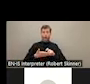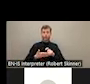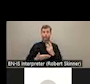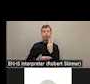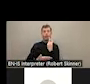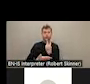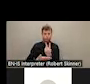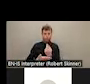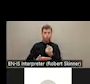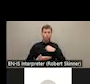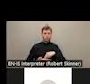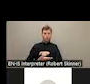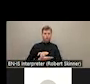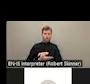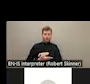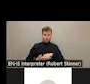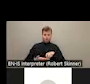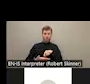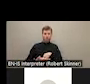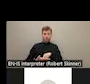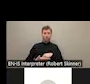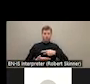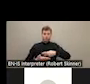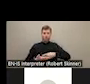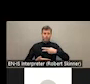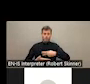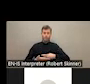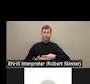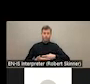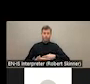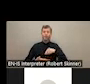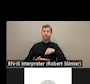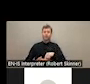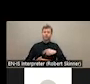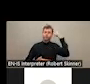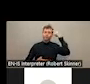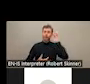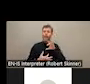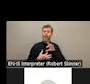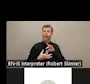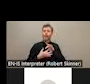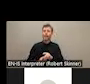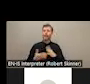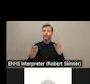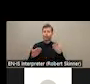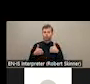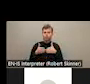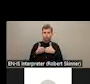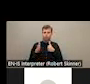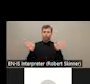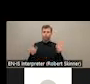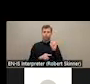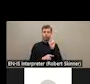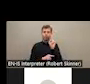qui met sur la table la question de la conception universelle, il revient d'abord à l'État de créer les